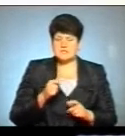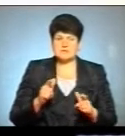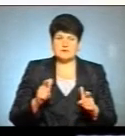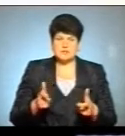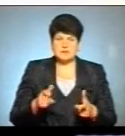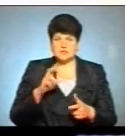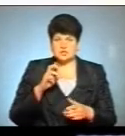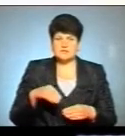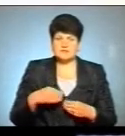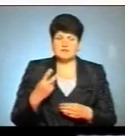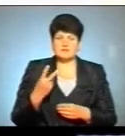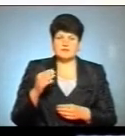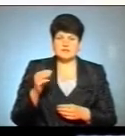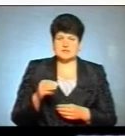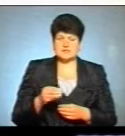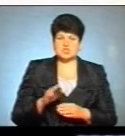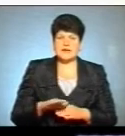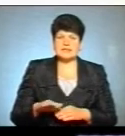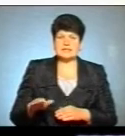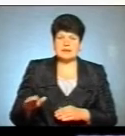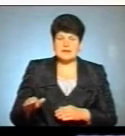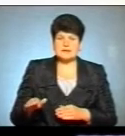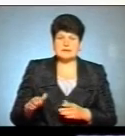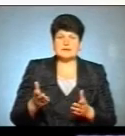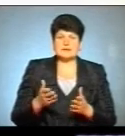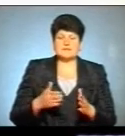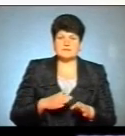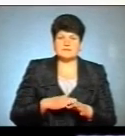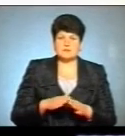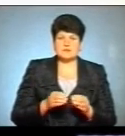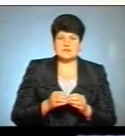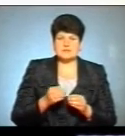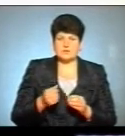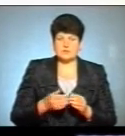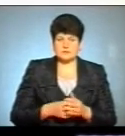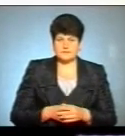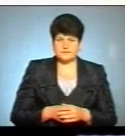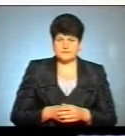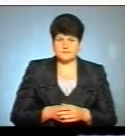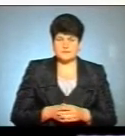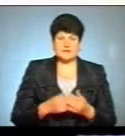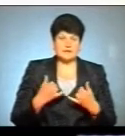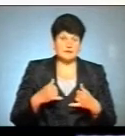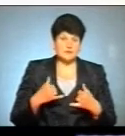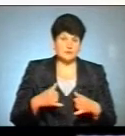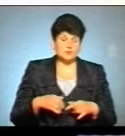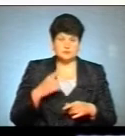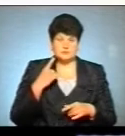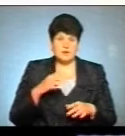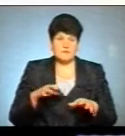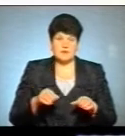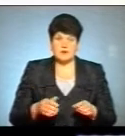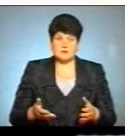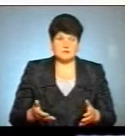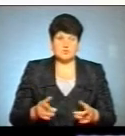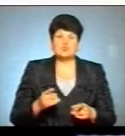держава дає 2 тисячі для дітей, яким виповнилося 10 років. дивує позиція влади.